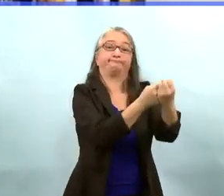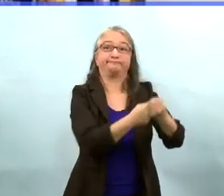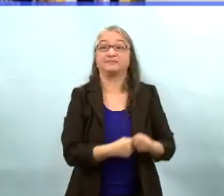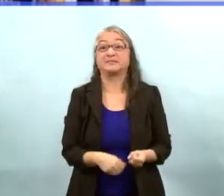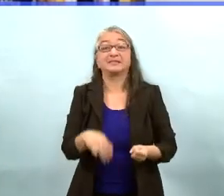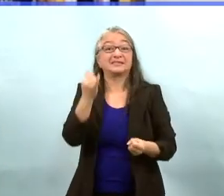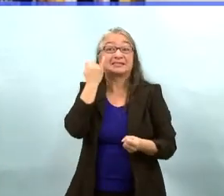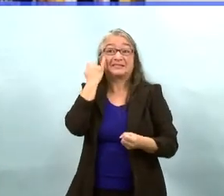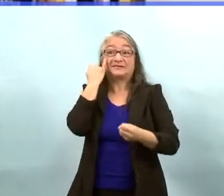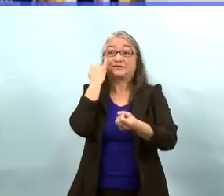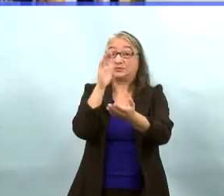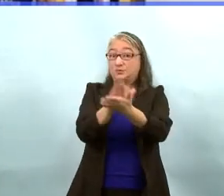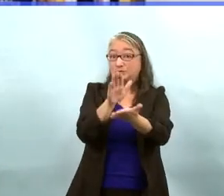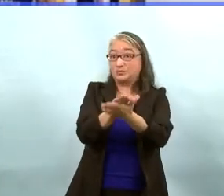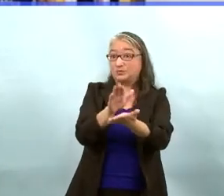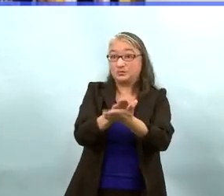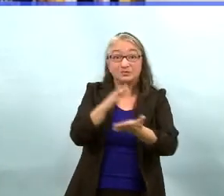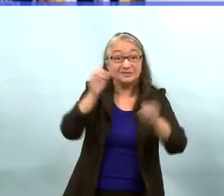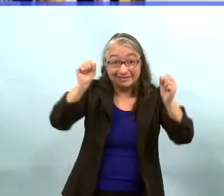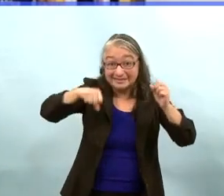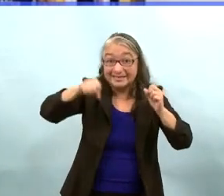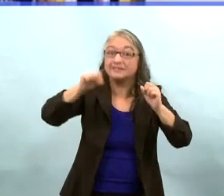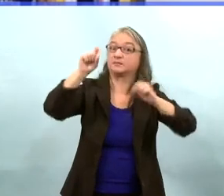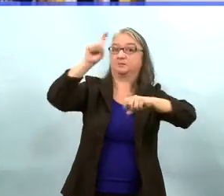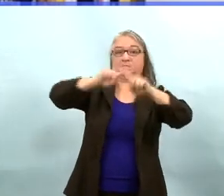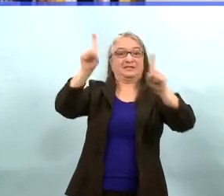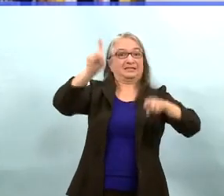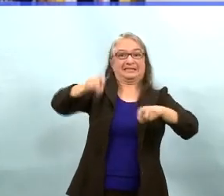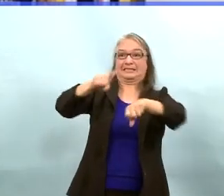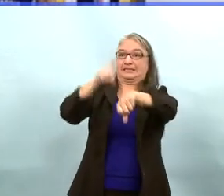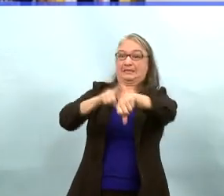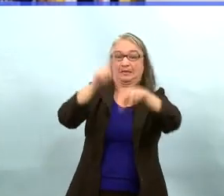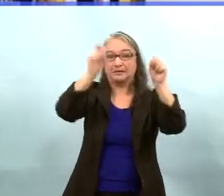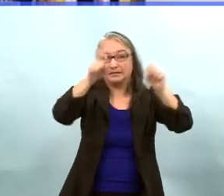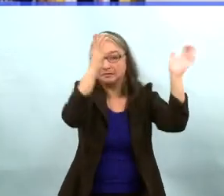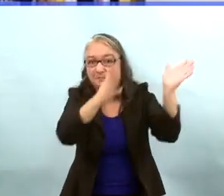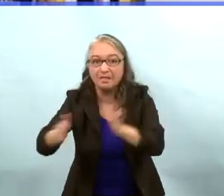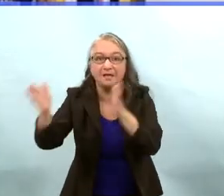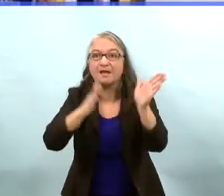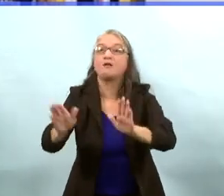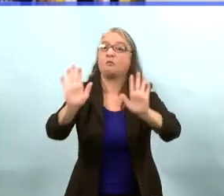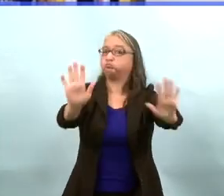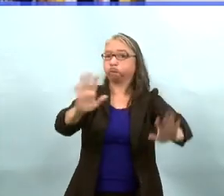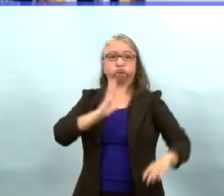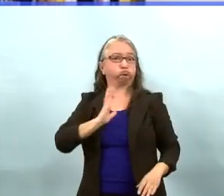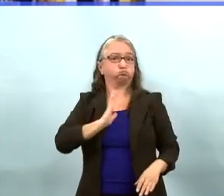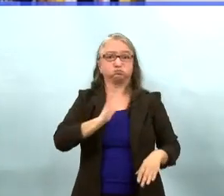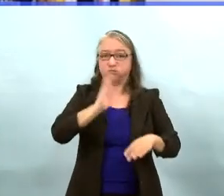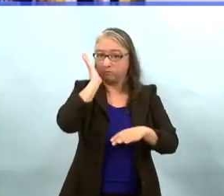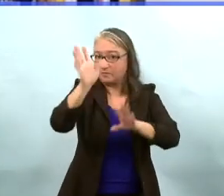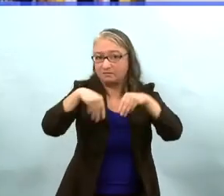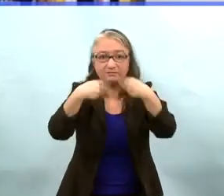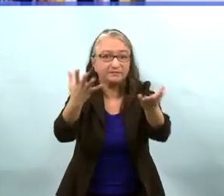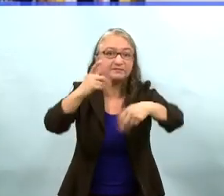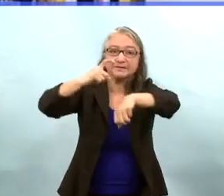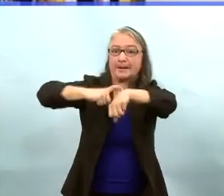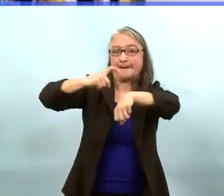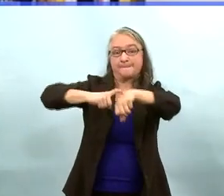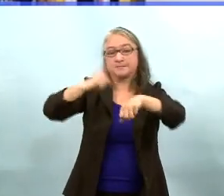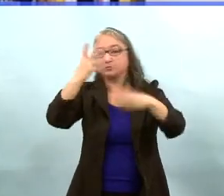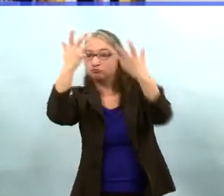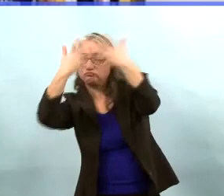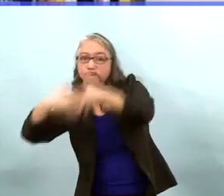se préparer, pour parler aux familles, pour parler aux enfants dans leur école. Nous sommes certainement ravis à chaque fois de toujours revenir plus